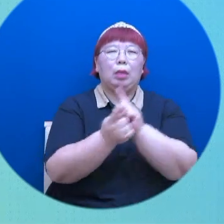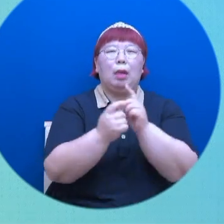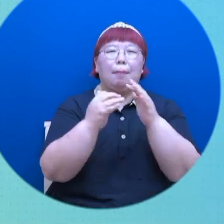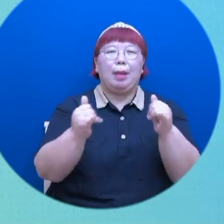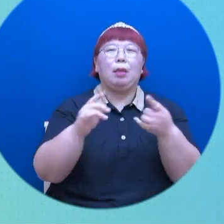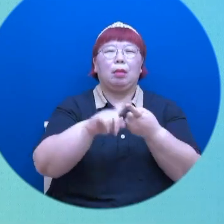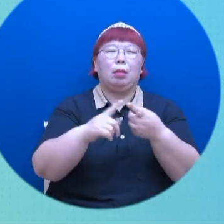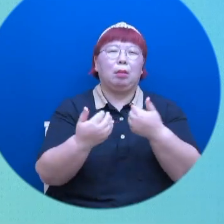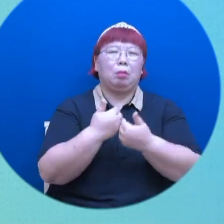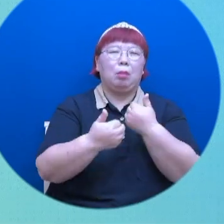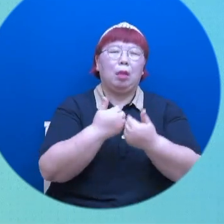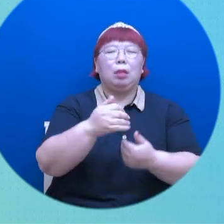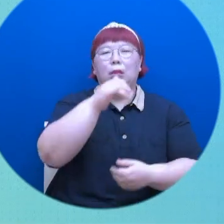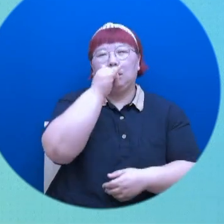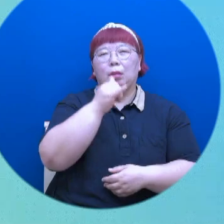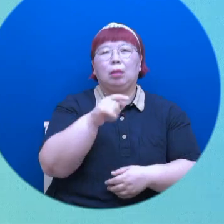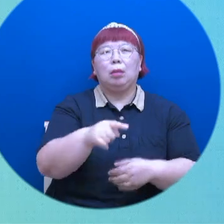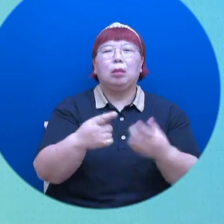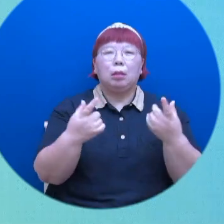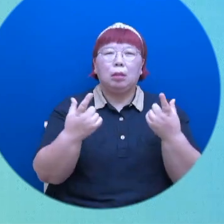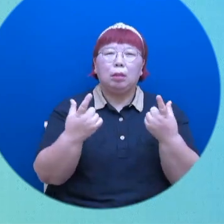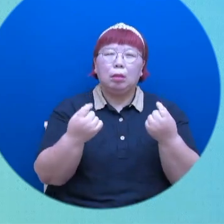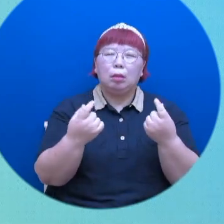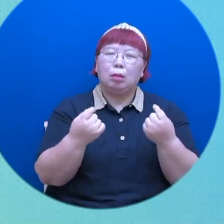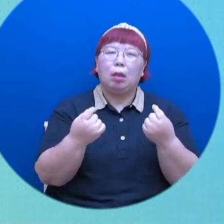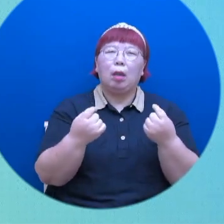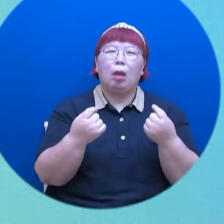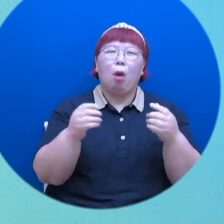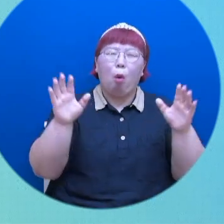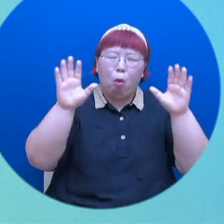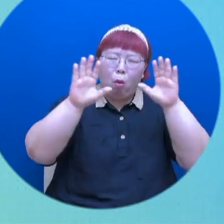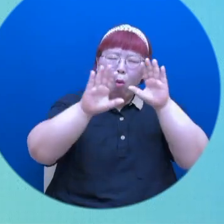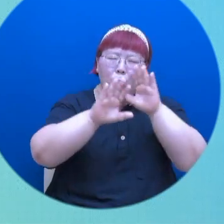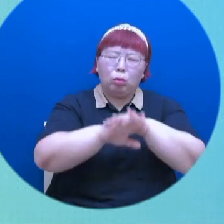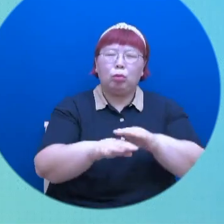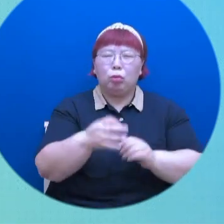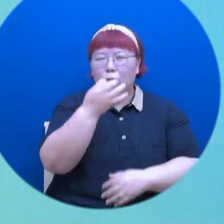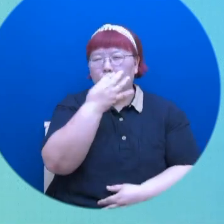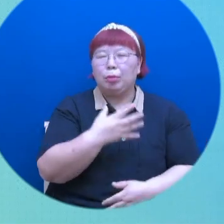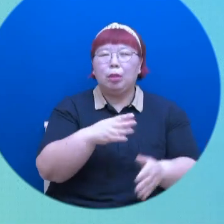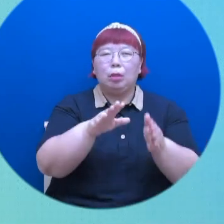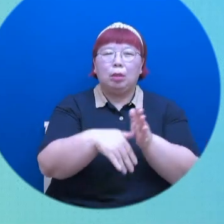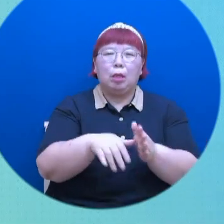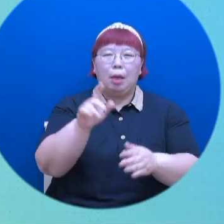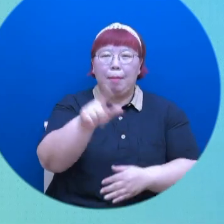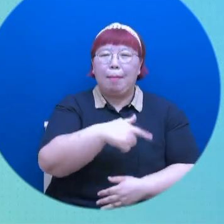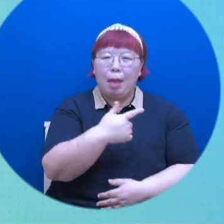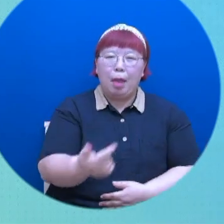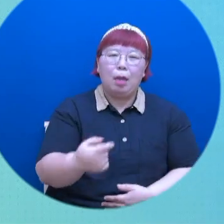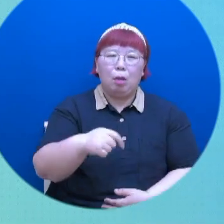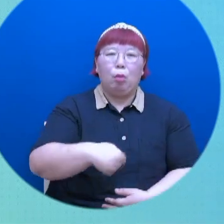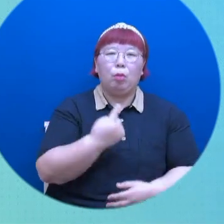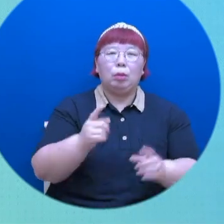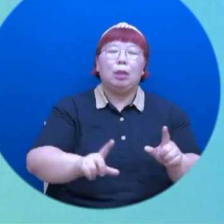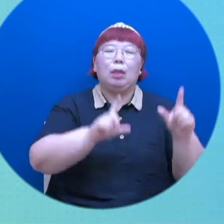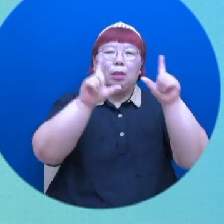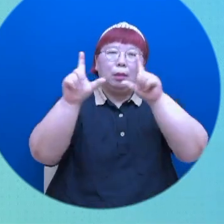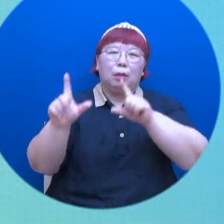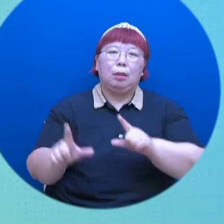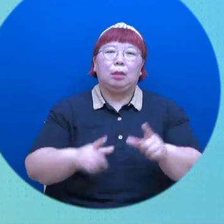왔겠죠. 그 어두운 시절 가운데 매일매일 홀로 지내며 자책하며 살아가던